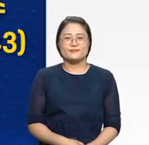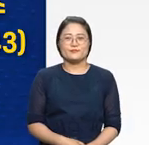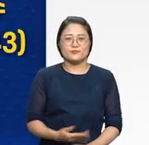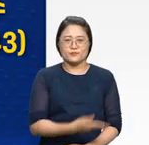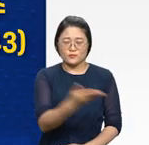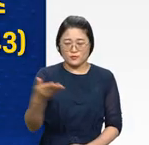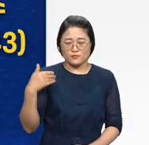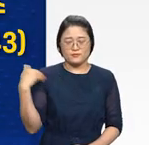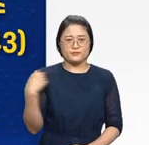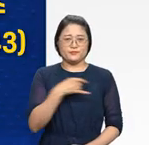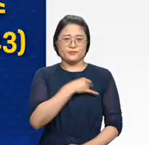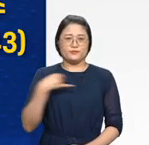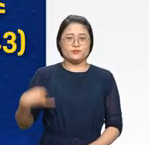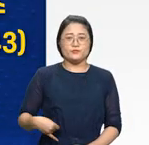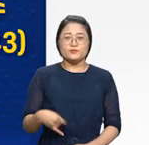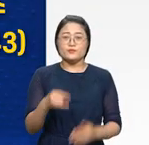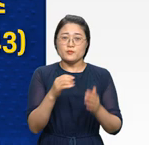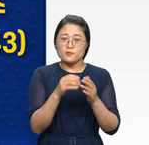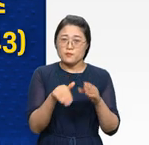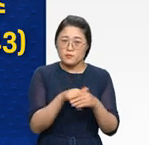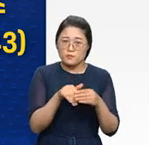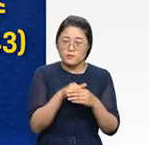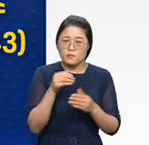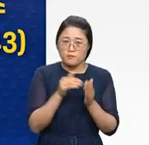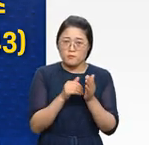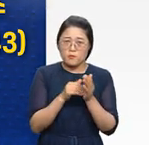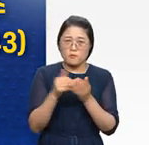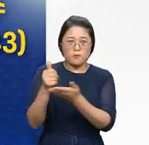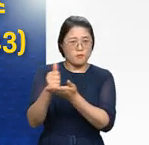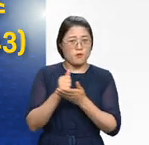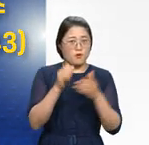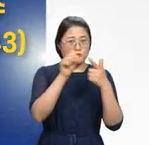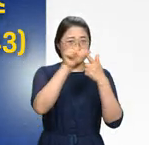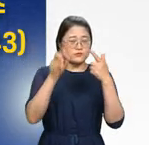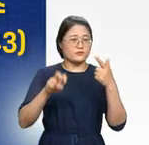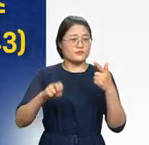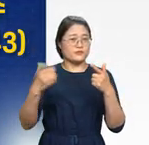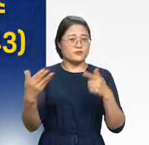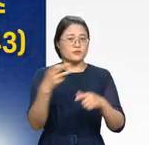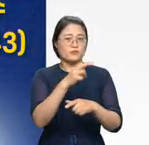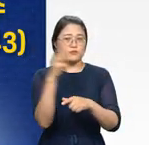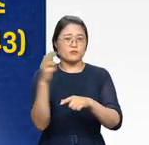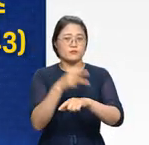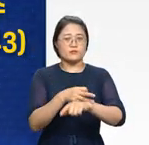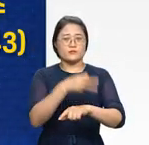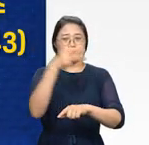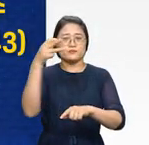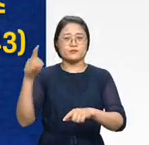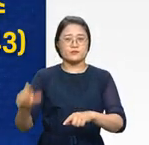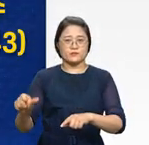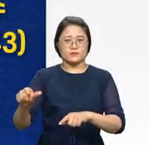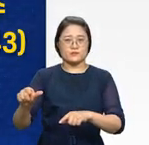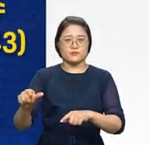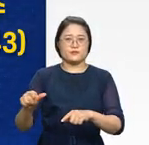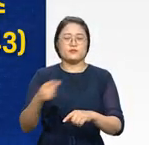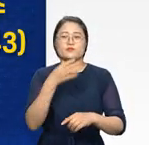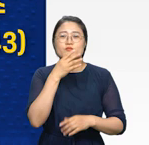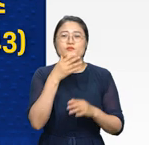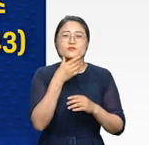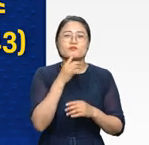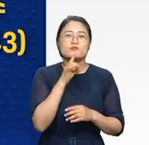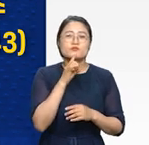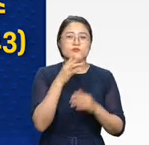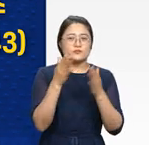소식입니다. 우리가 몰랐던 중국 문화의 비밀 초청 강연이 6월 29일 오후 3시부터 5시까지